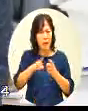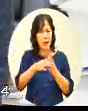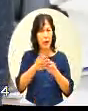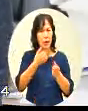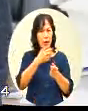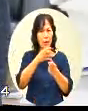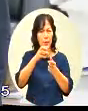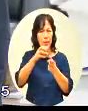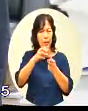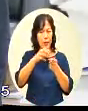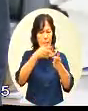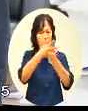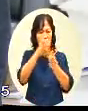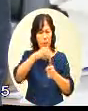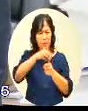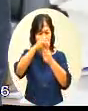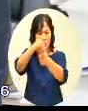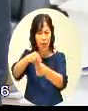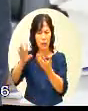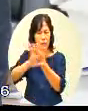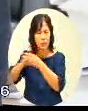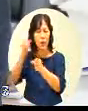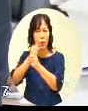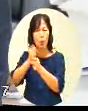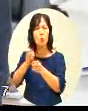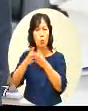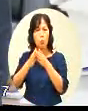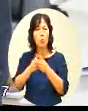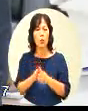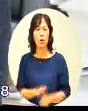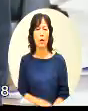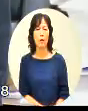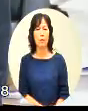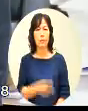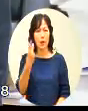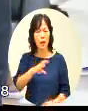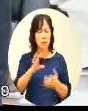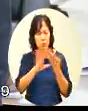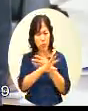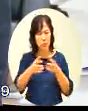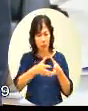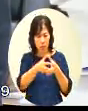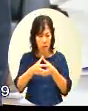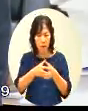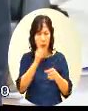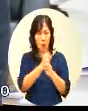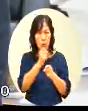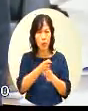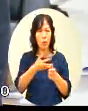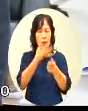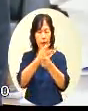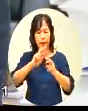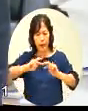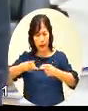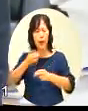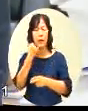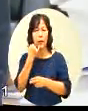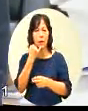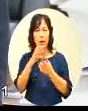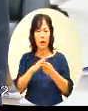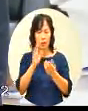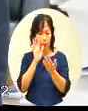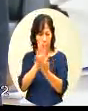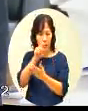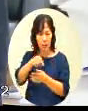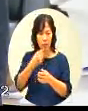调去警备队才对，调去警备队，或者说是不是相关的单位让这样有一个调试，或者不要面